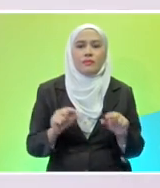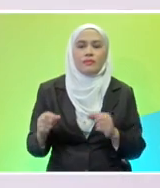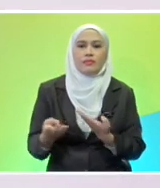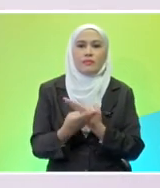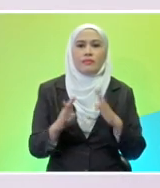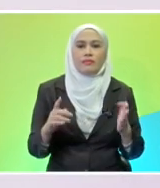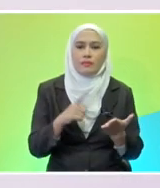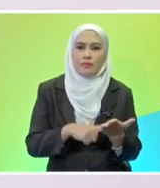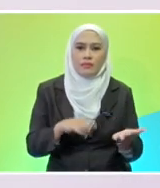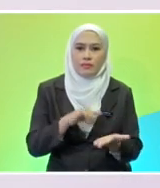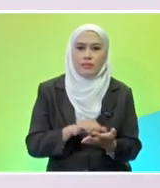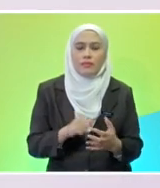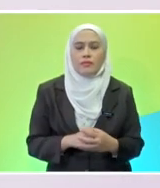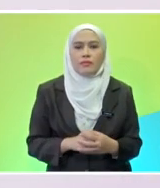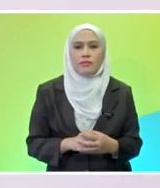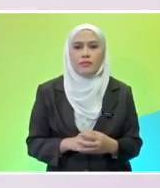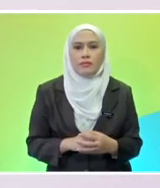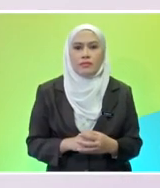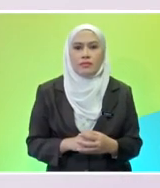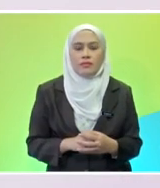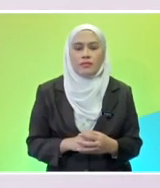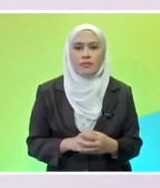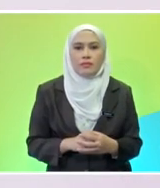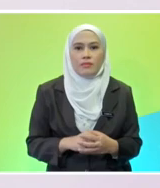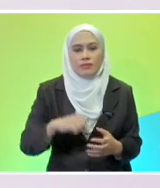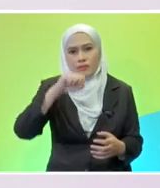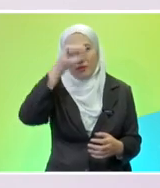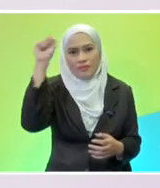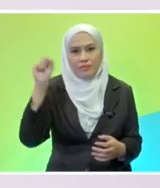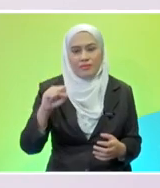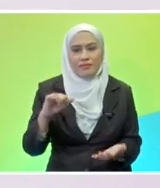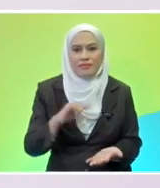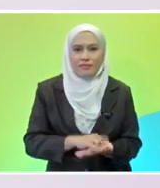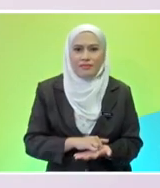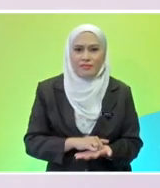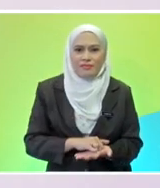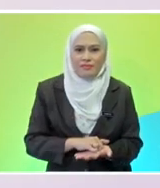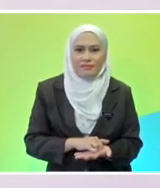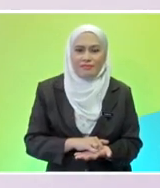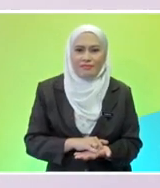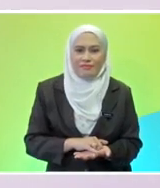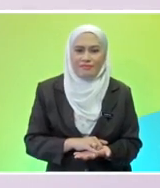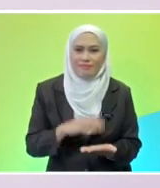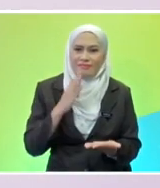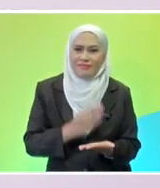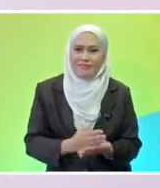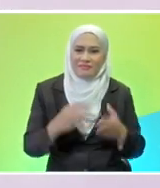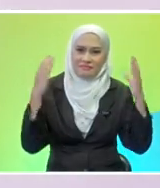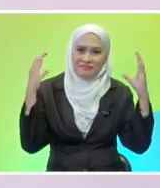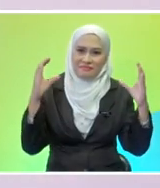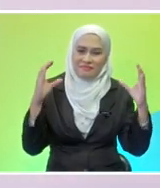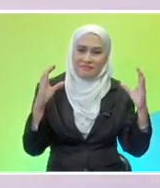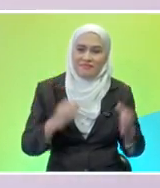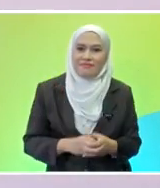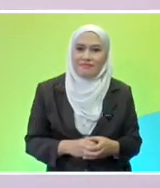Yang dikatakan sebagai pergerakan bebas. Soalan itu cukup berbahaya kepada saya, cikgu. Tapi kalau pergerakan bebas, saya